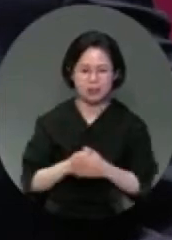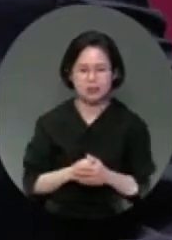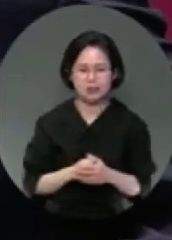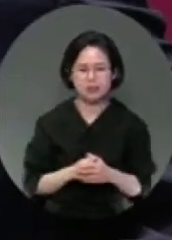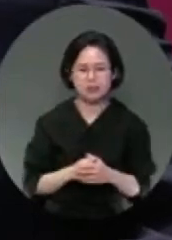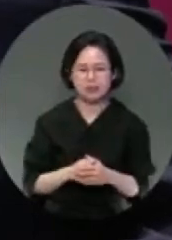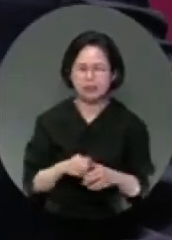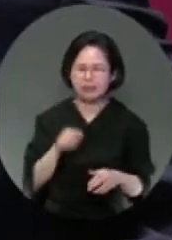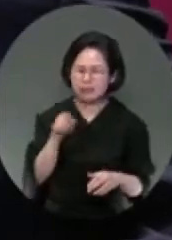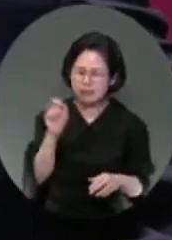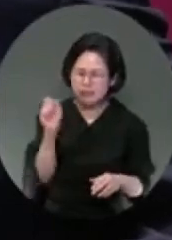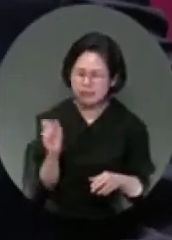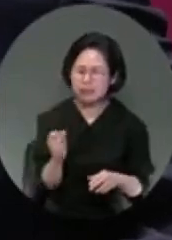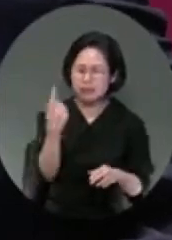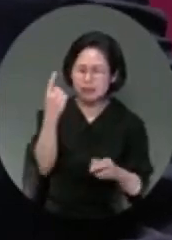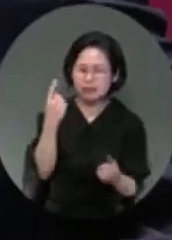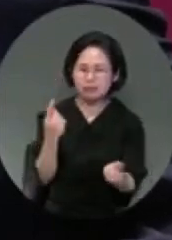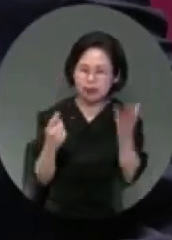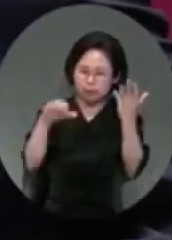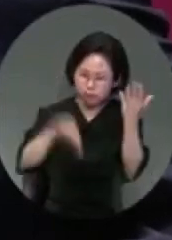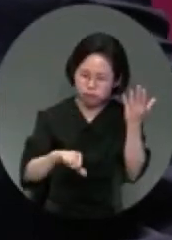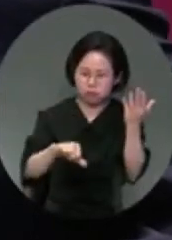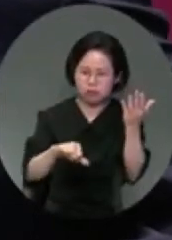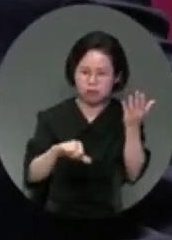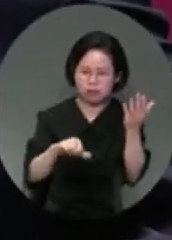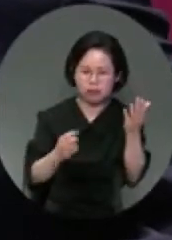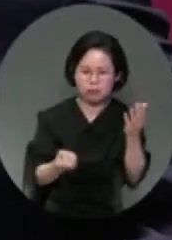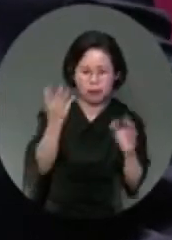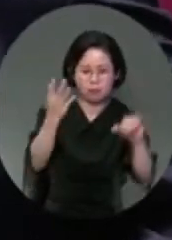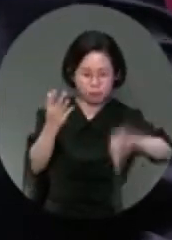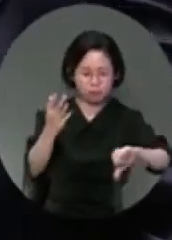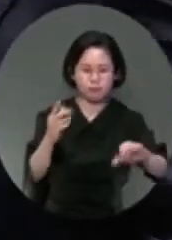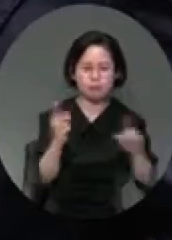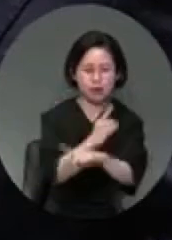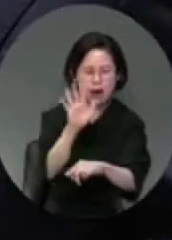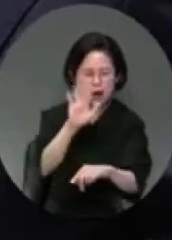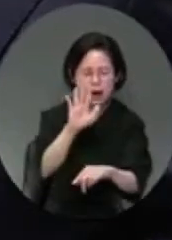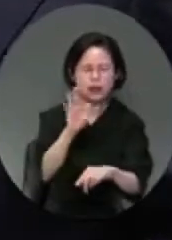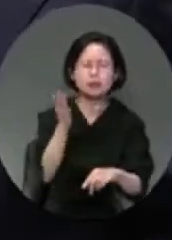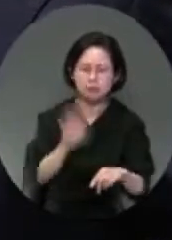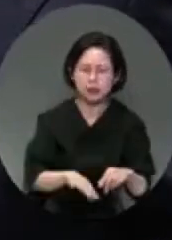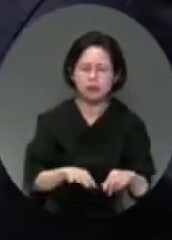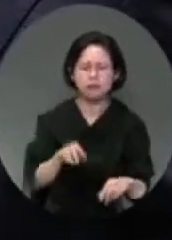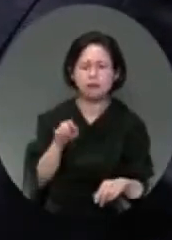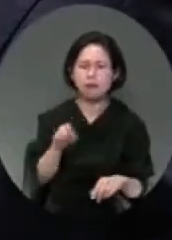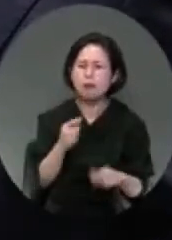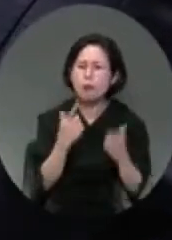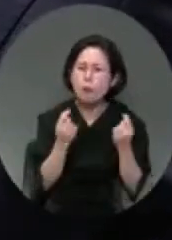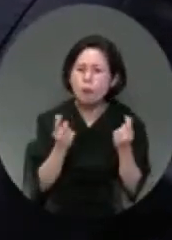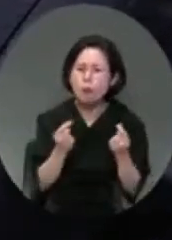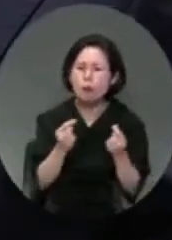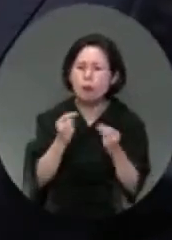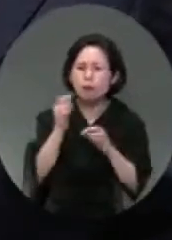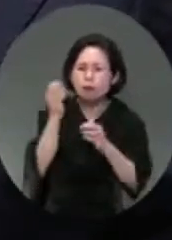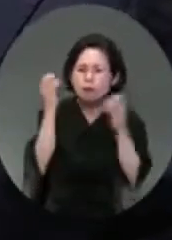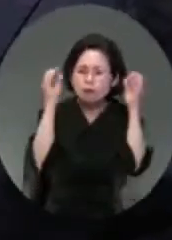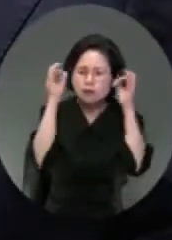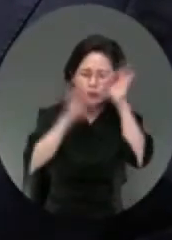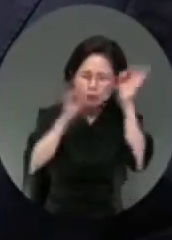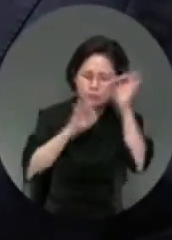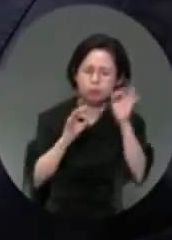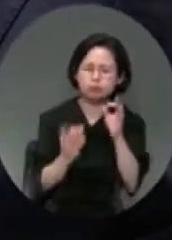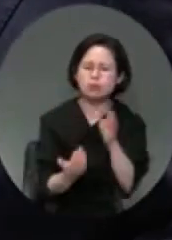않았다고 하더라도 앞으로 우리 선거 사무를 하는 데 있어가지고 왜 이런 일이 발생했는가, 또 이런 일이 두 번